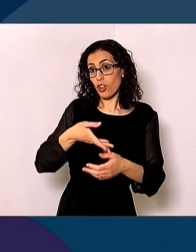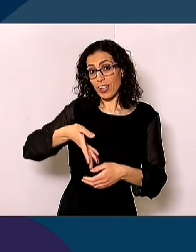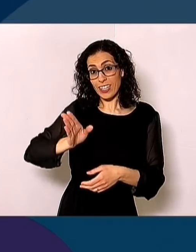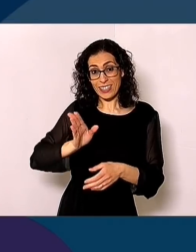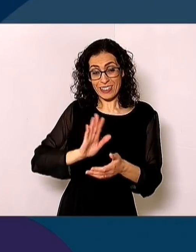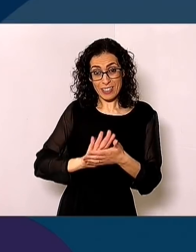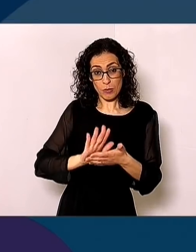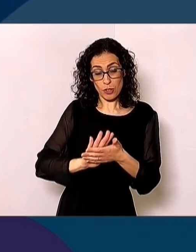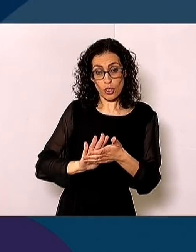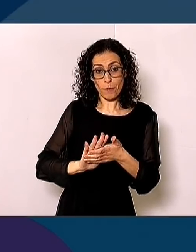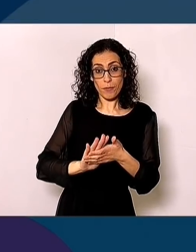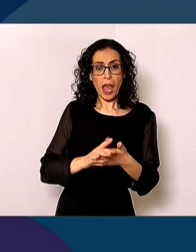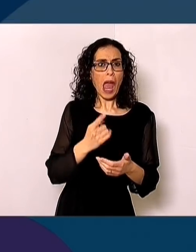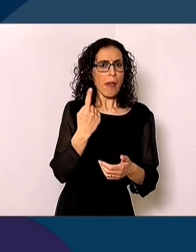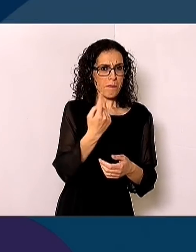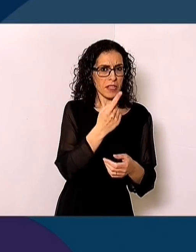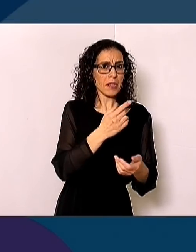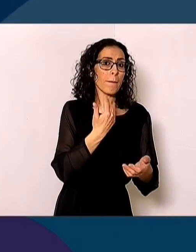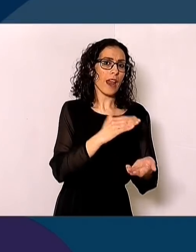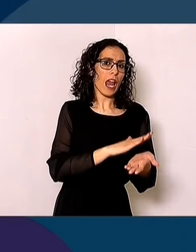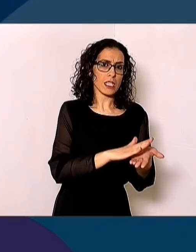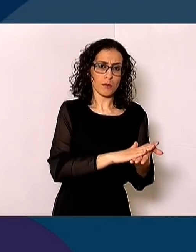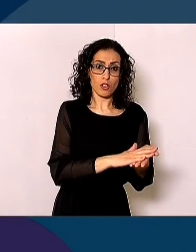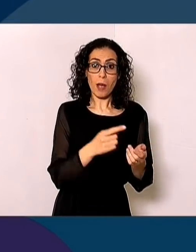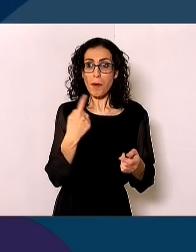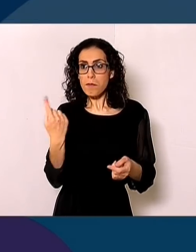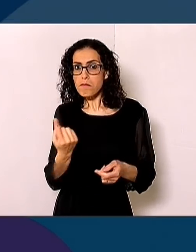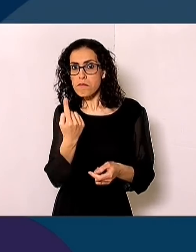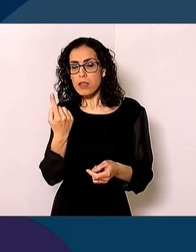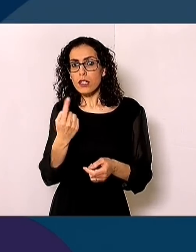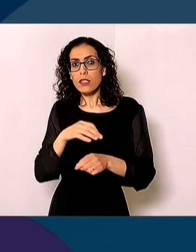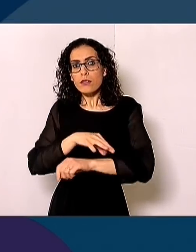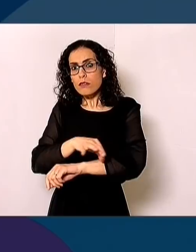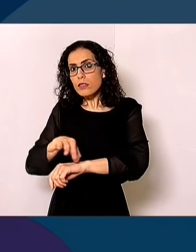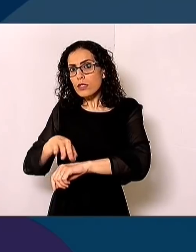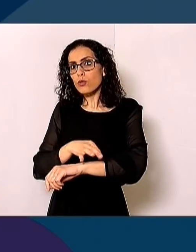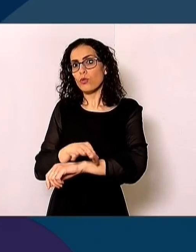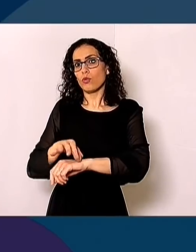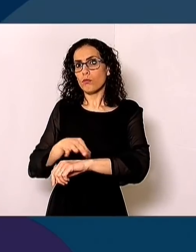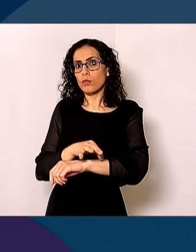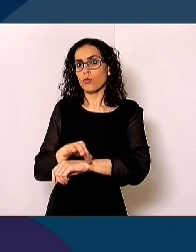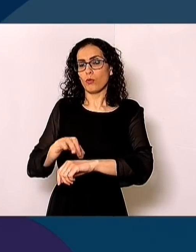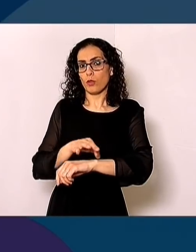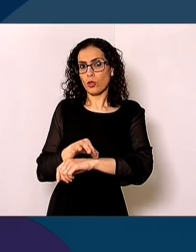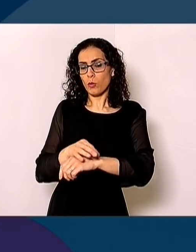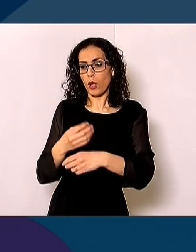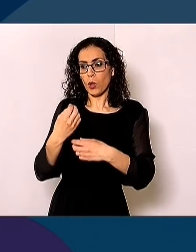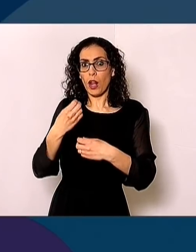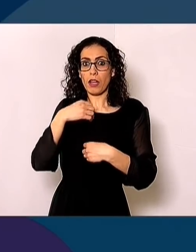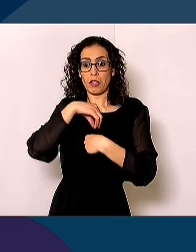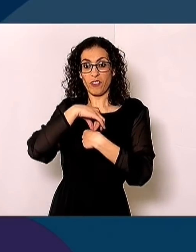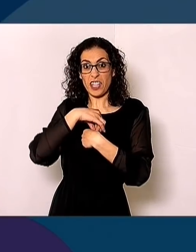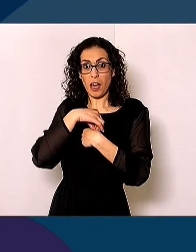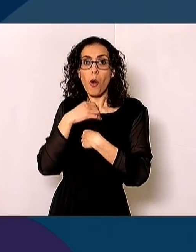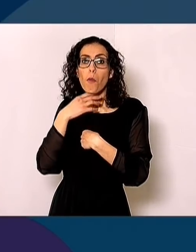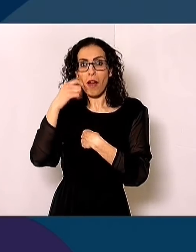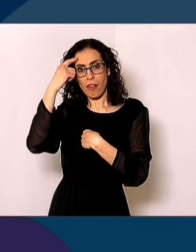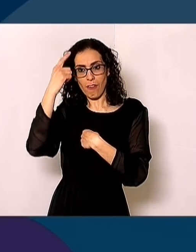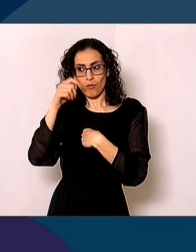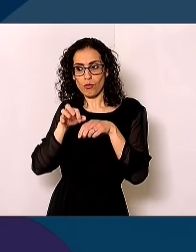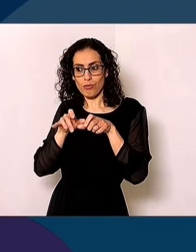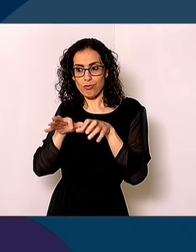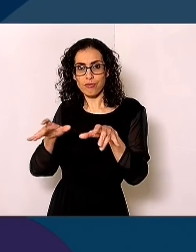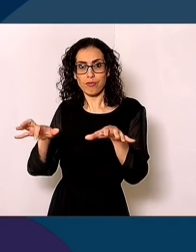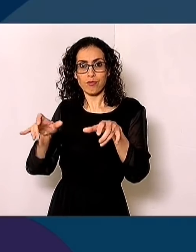minn dan il-mikrobu. Però hemm min li jdumu joħorġu dan il-virus allura jistgħu jibqgħu jesponu lil ħaddieħor. U dik